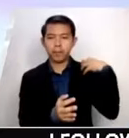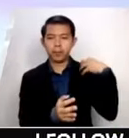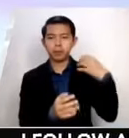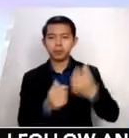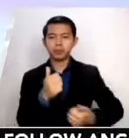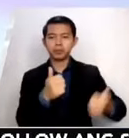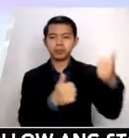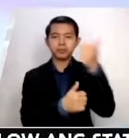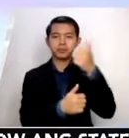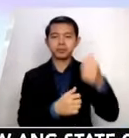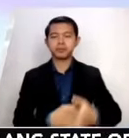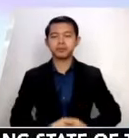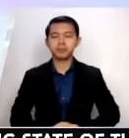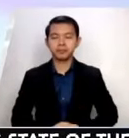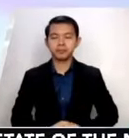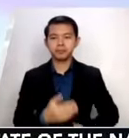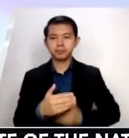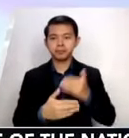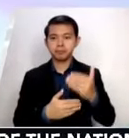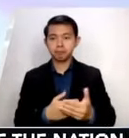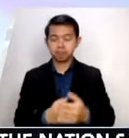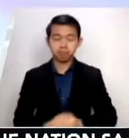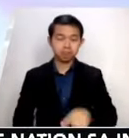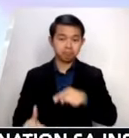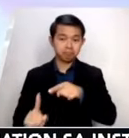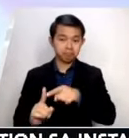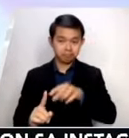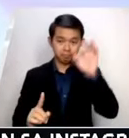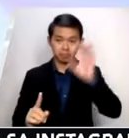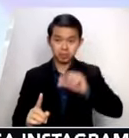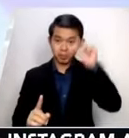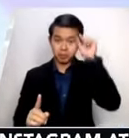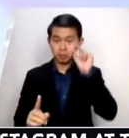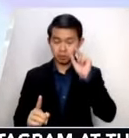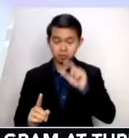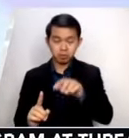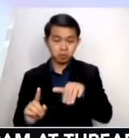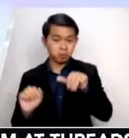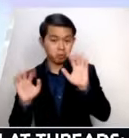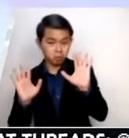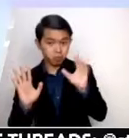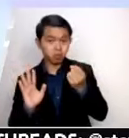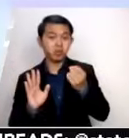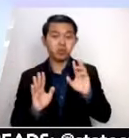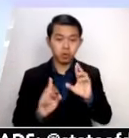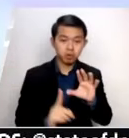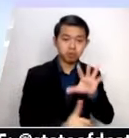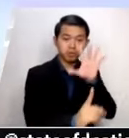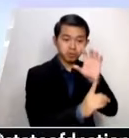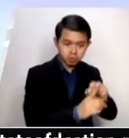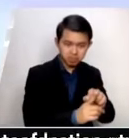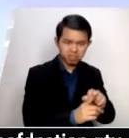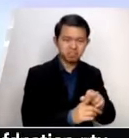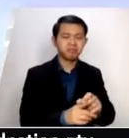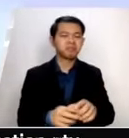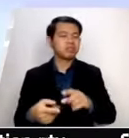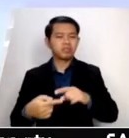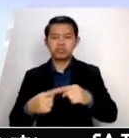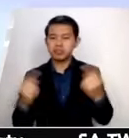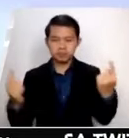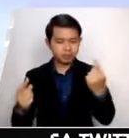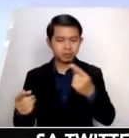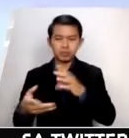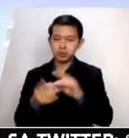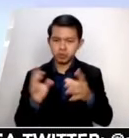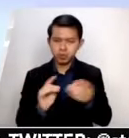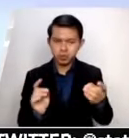inaresto o sumuko Magkaiba ang bersyon ng PNP at DG at ng kampo ni Pastor apolo Kiboy tungkol sa kung paano napasakamay ng